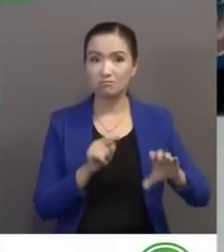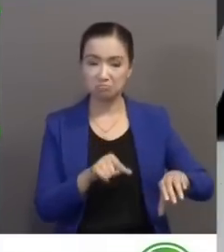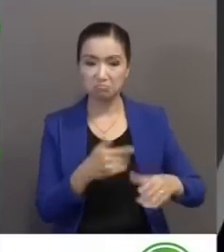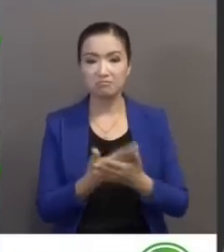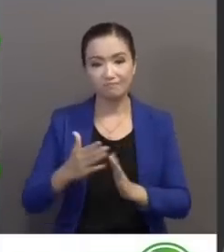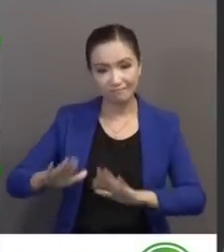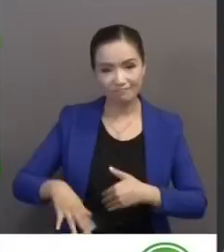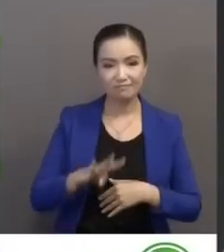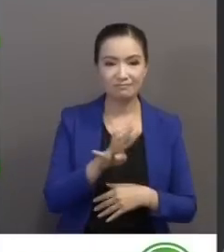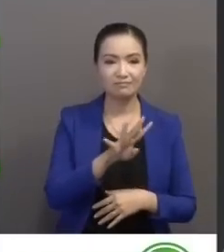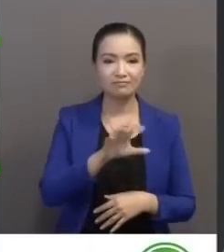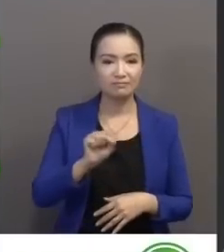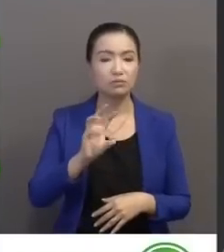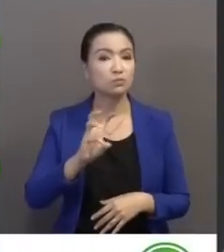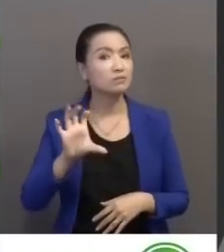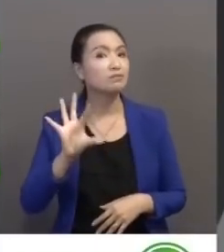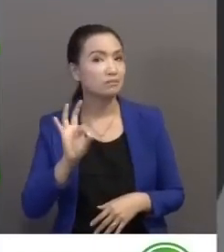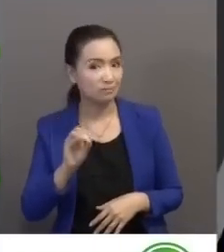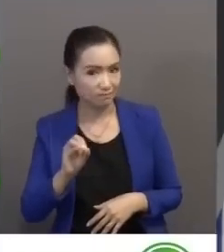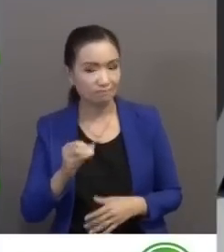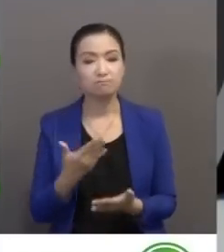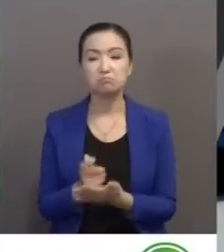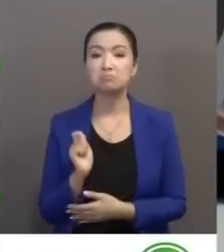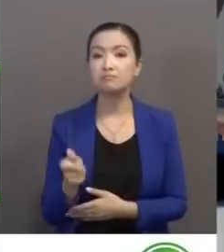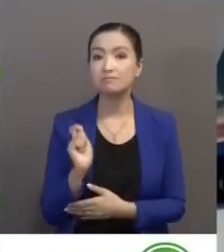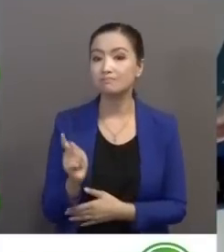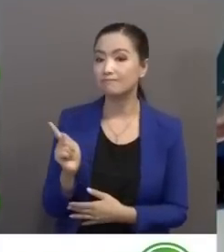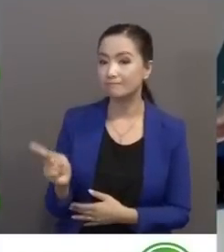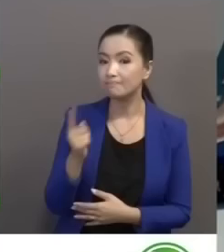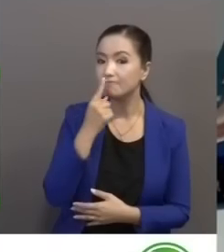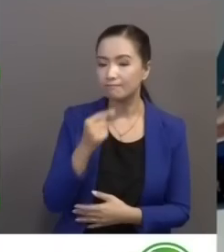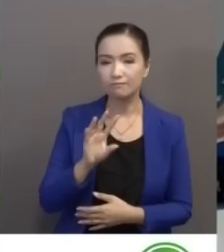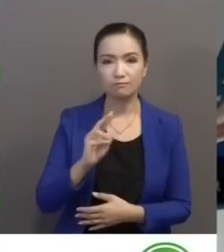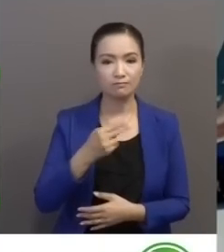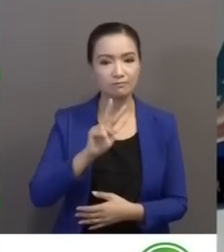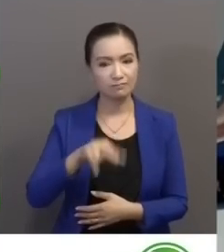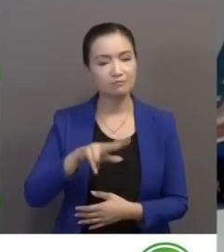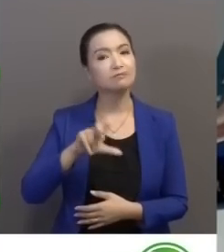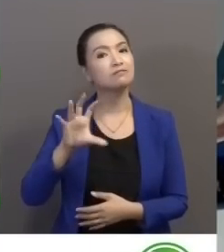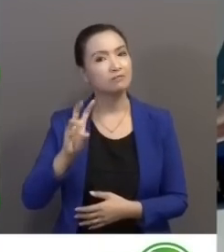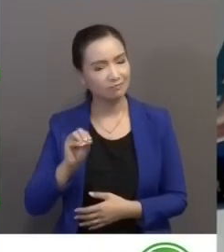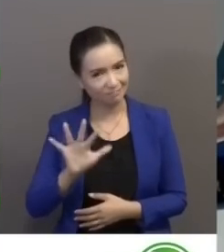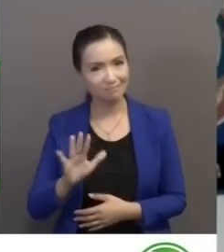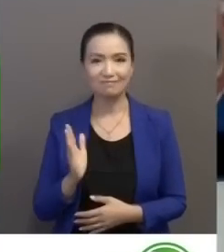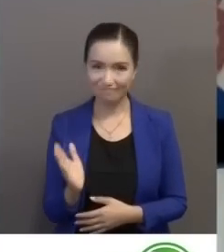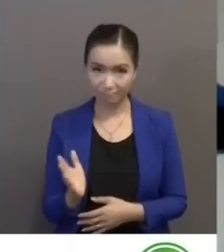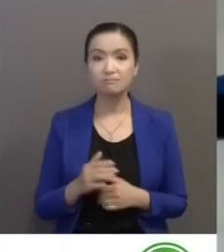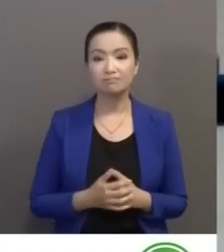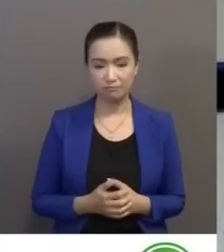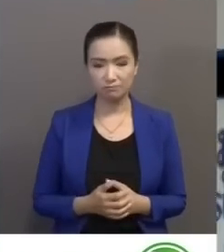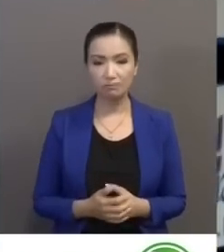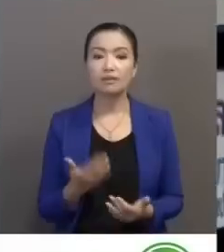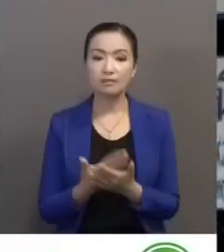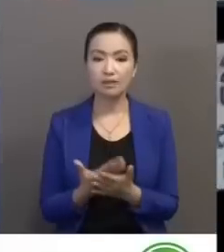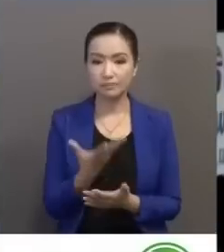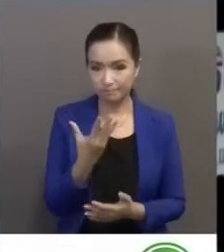ได้ 4,690 บาทส่วนรายจ่ายจะอยู่ที่ 62,365 บาทเหลือราย